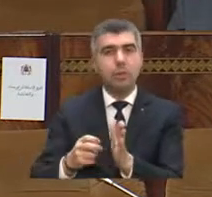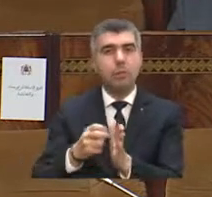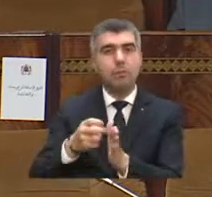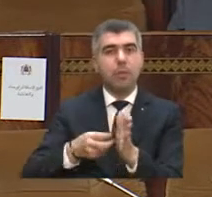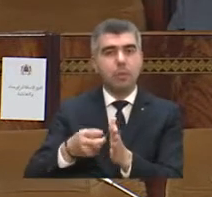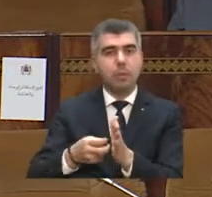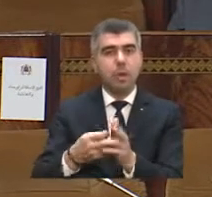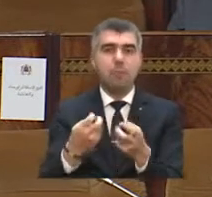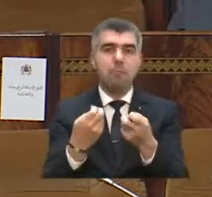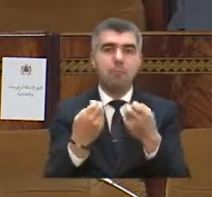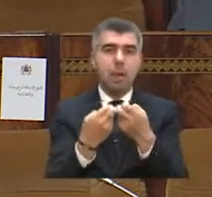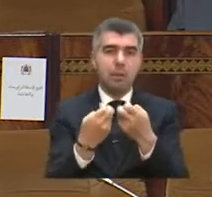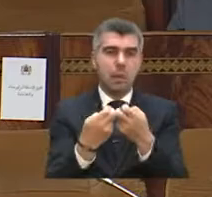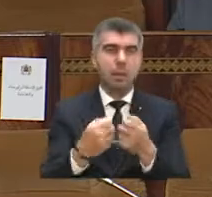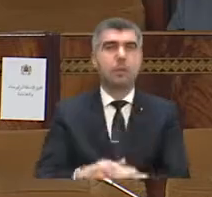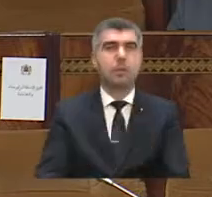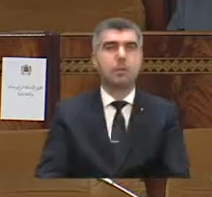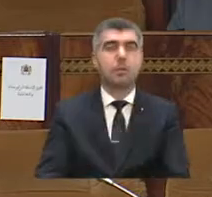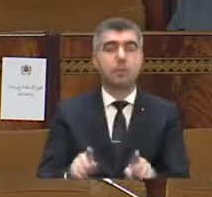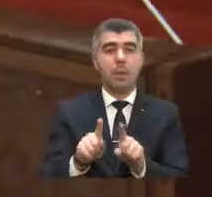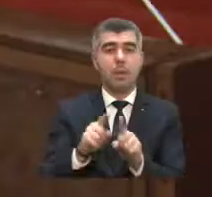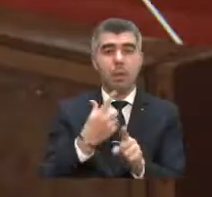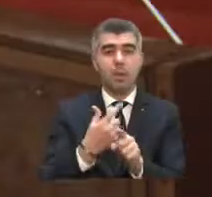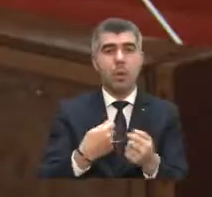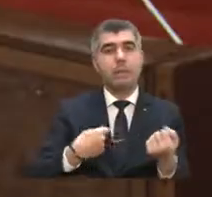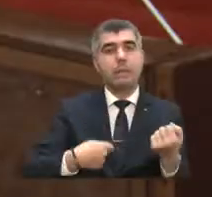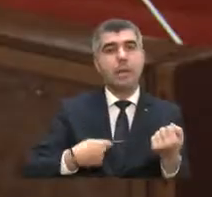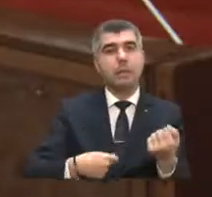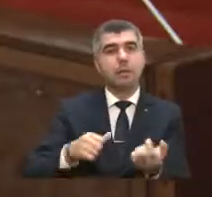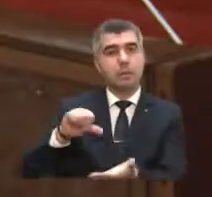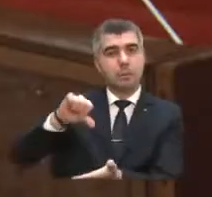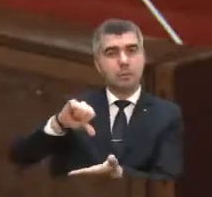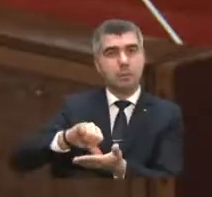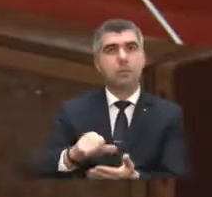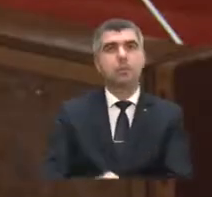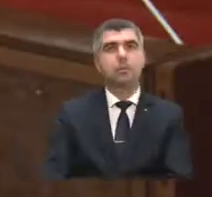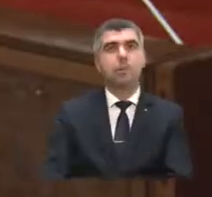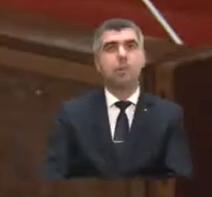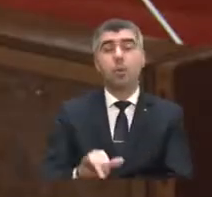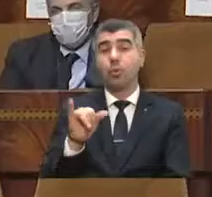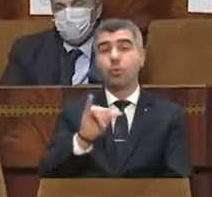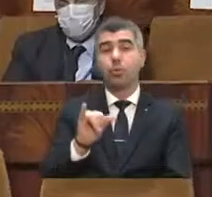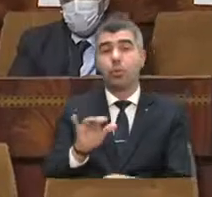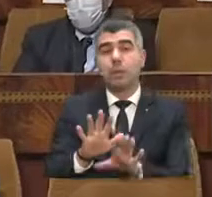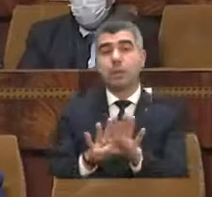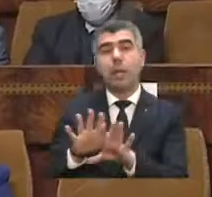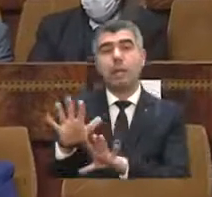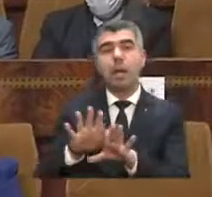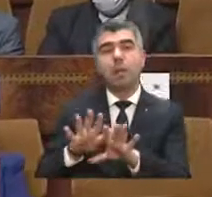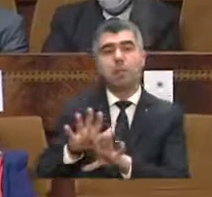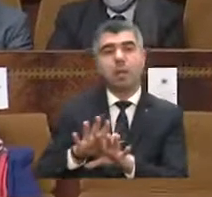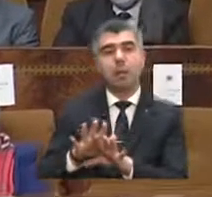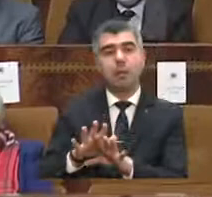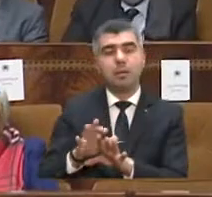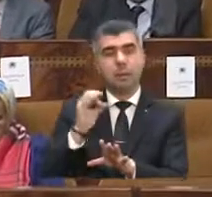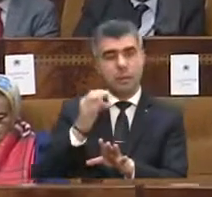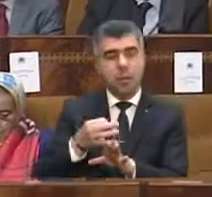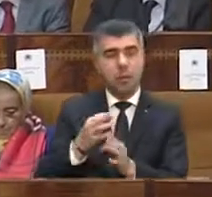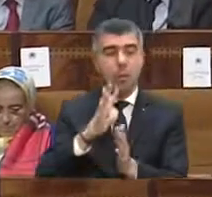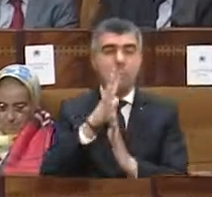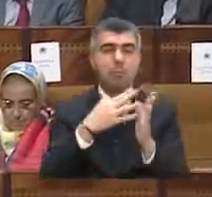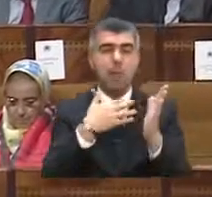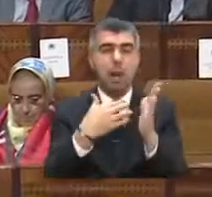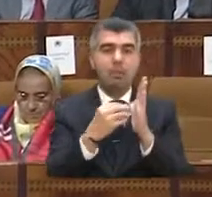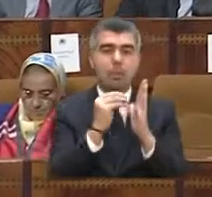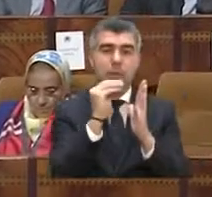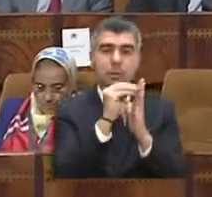وعلى سبيل المثال محطة قطار سطات. إذن ما هي التدابير المتخذة لبرمجة